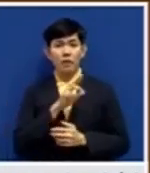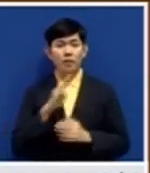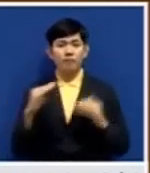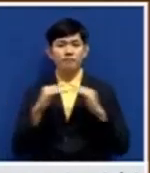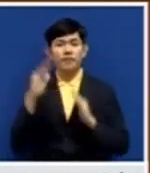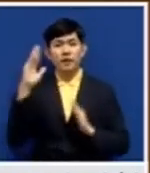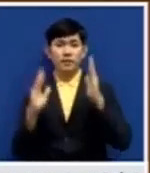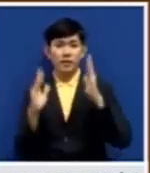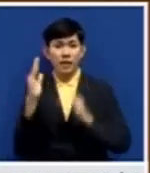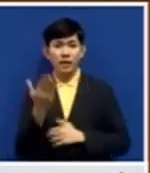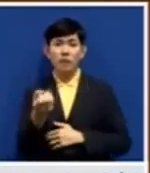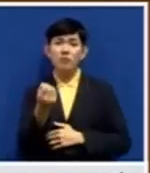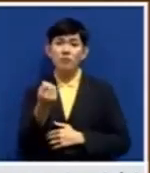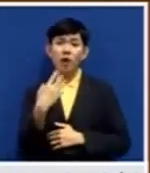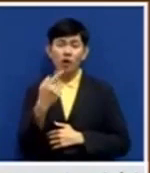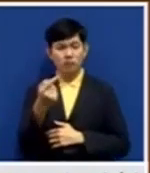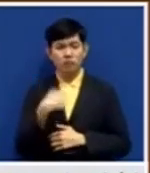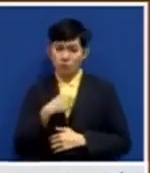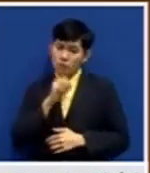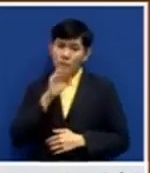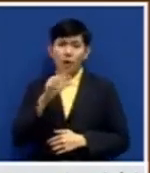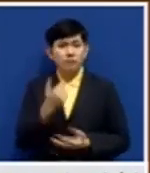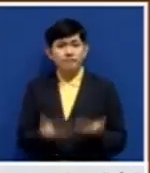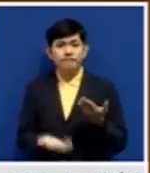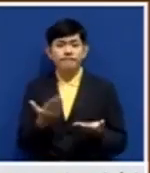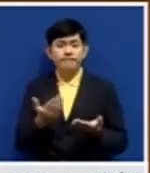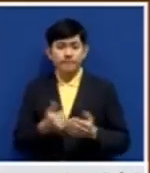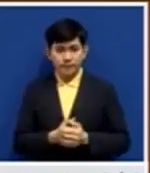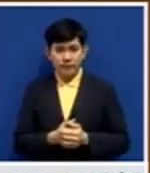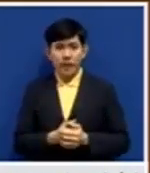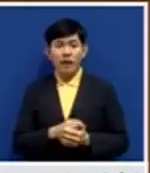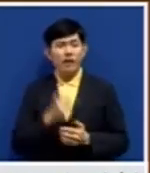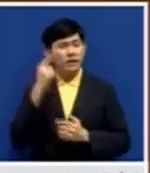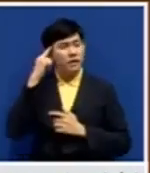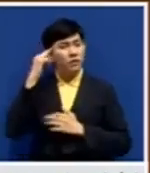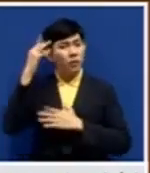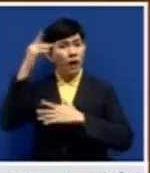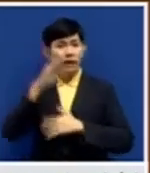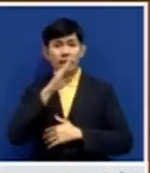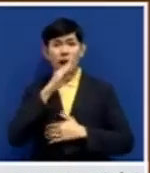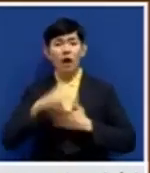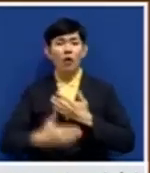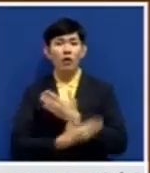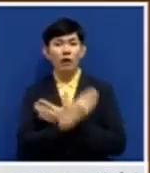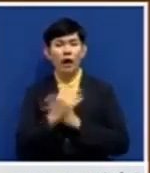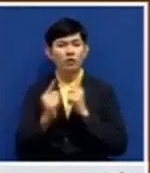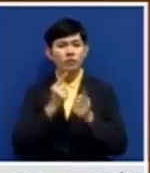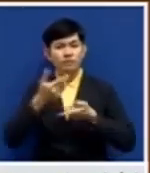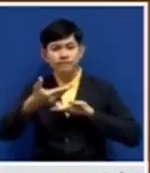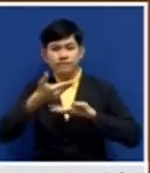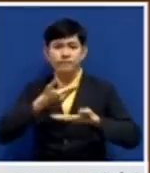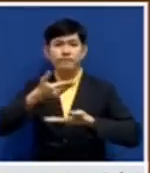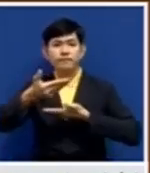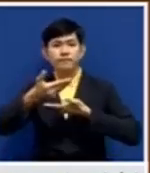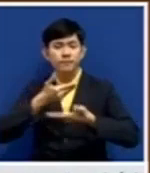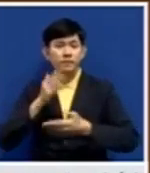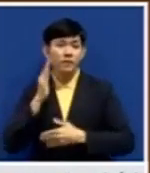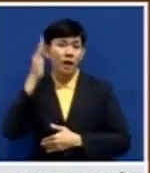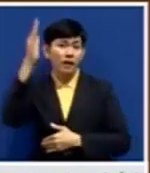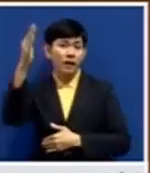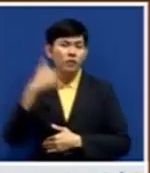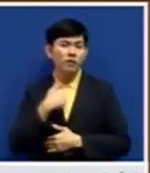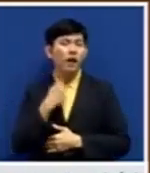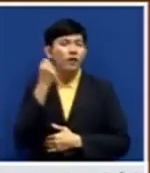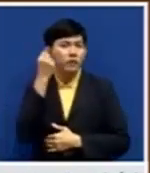ยท่านก็พูดของท่านได้ผมก็พูดของผมแล้วก็หวังว่าถ้ามีโอกาสแลกเปลี่ยนความเห็นมากขึ้นเราก็จะเข้าใจ